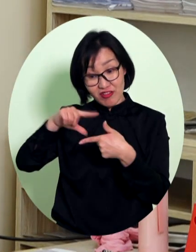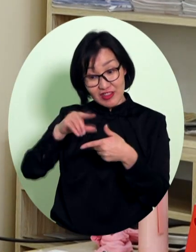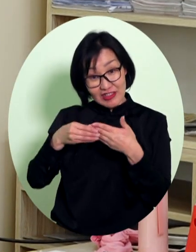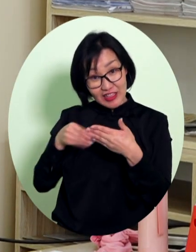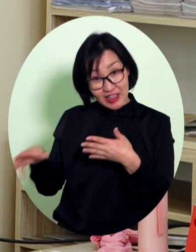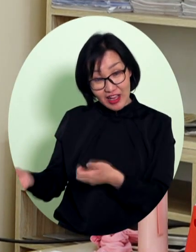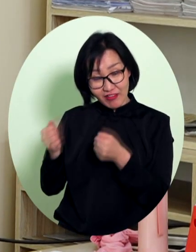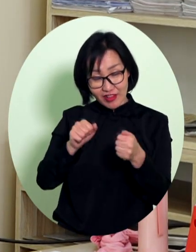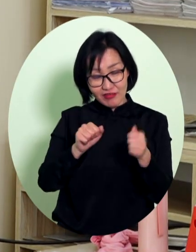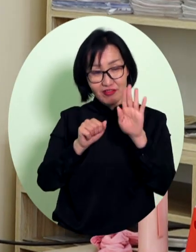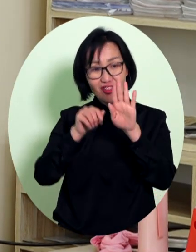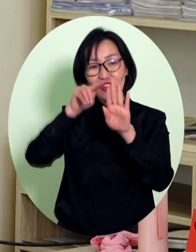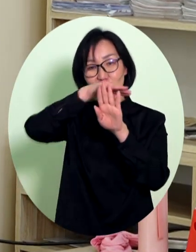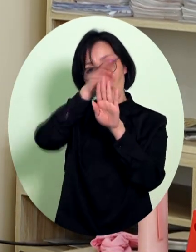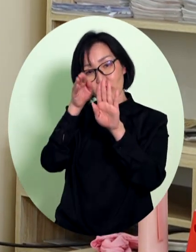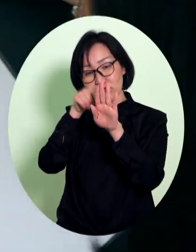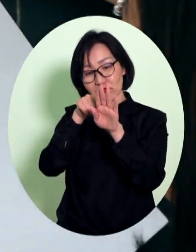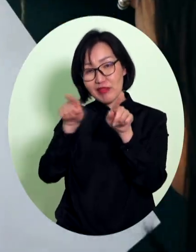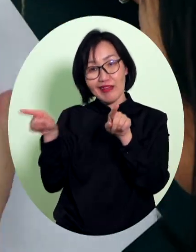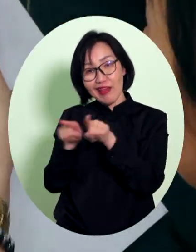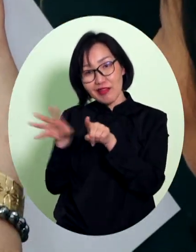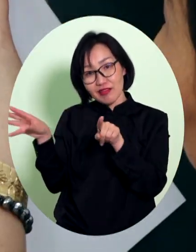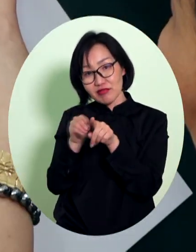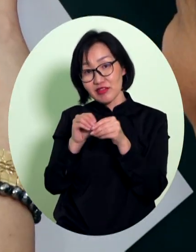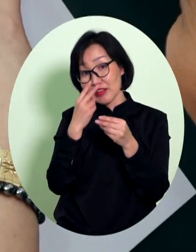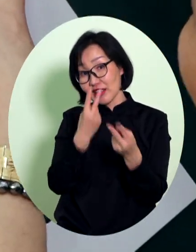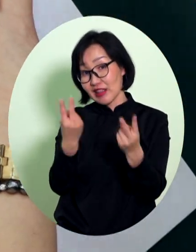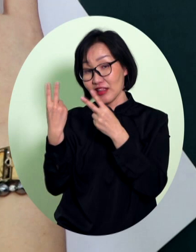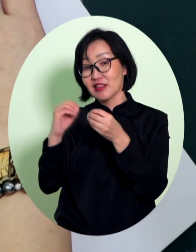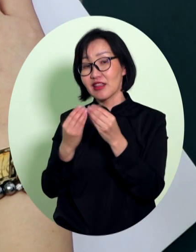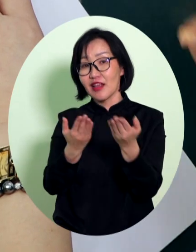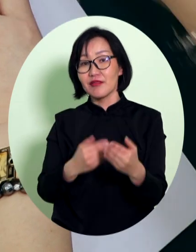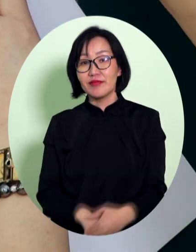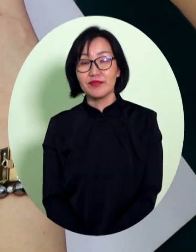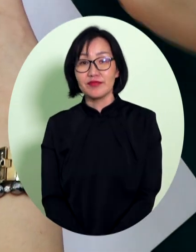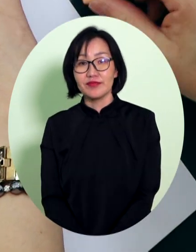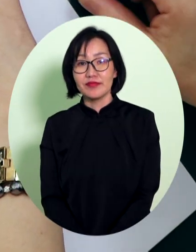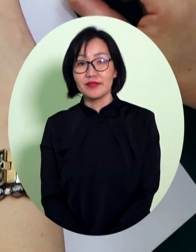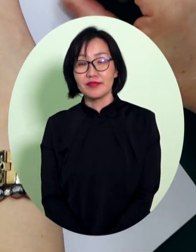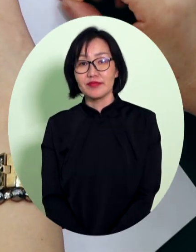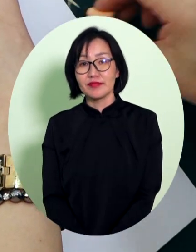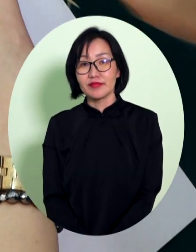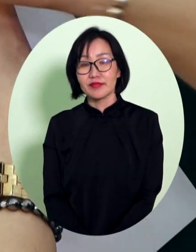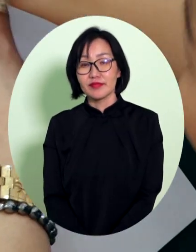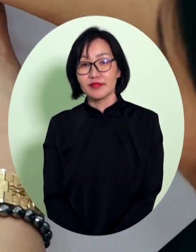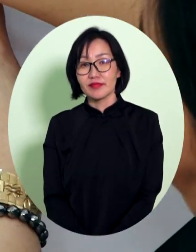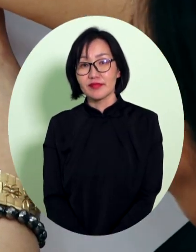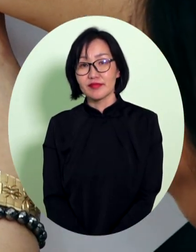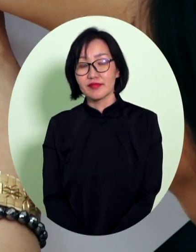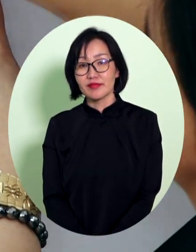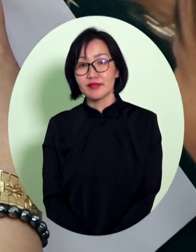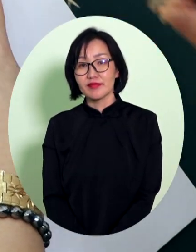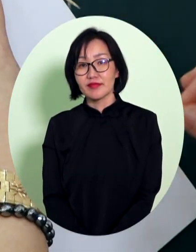өнцгийг тойргийн дурын цэг дээр тэмдэглээд тэгш өнцгт үүсгэж талуудын огтлсон